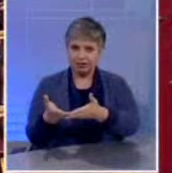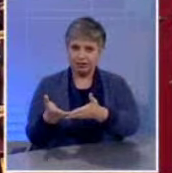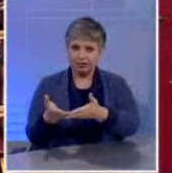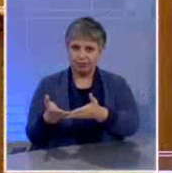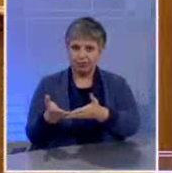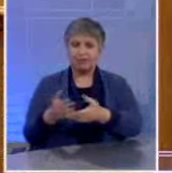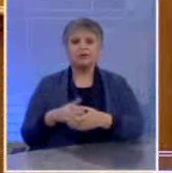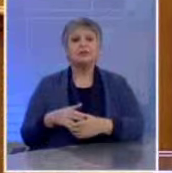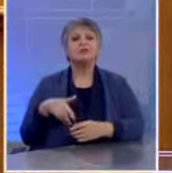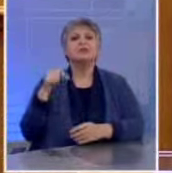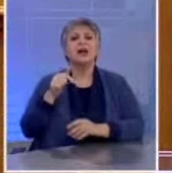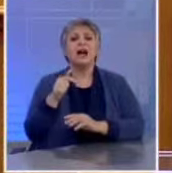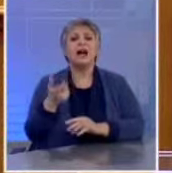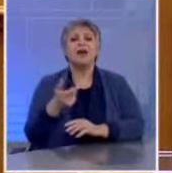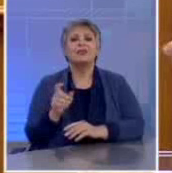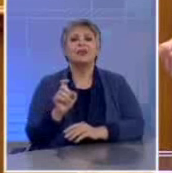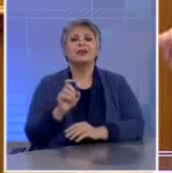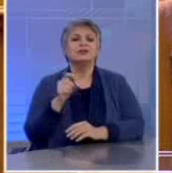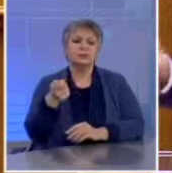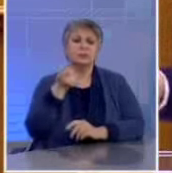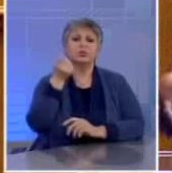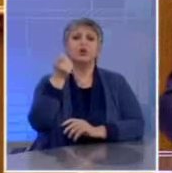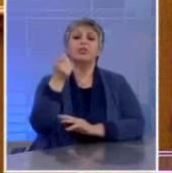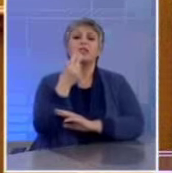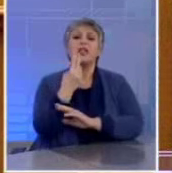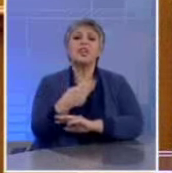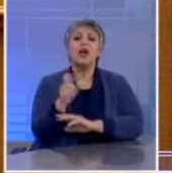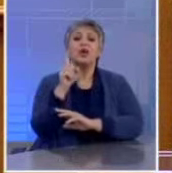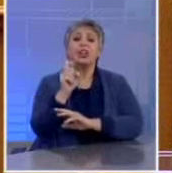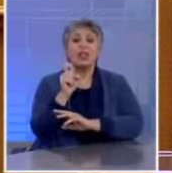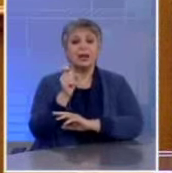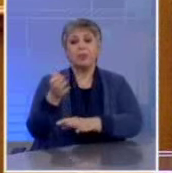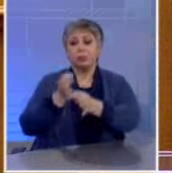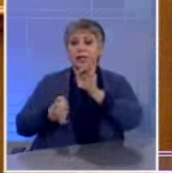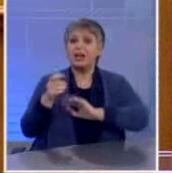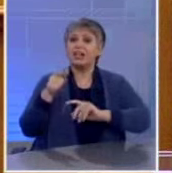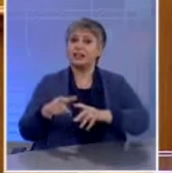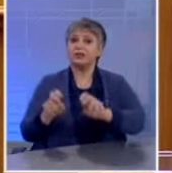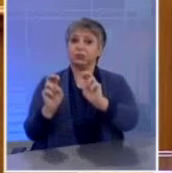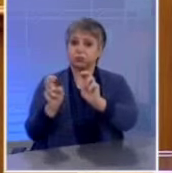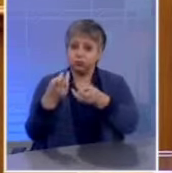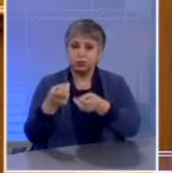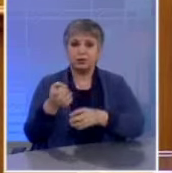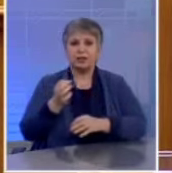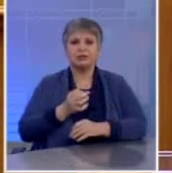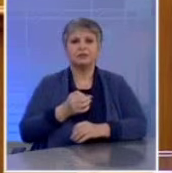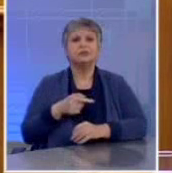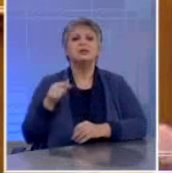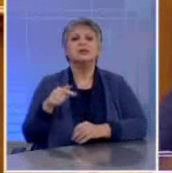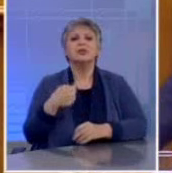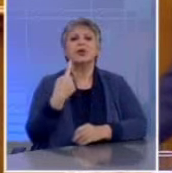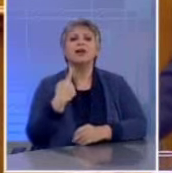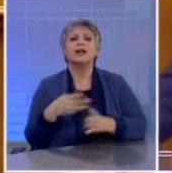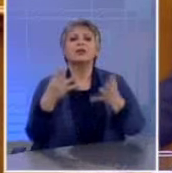Από αυτά τα 210 εκατομμύρια ευρώ που εσείς τα βγάλατε και χαίρεστε γι' αυτό, τα 197 εκατομμύρια αφορούν δάνεια